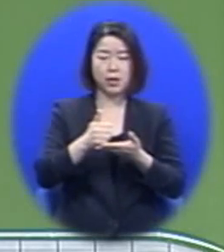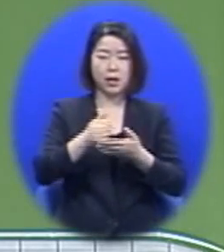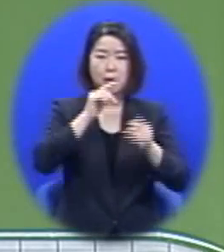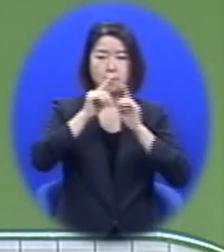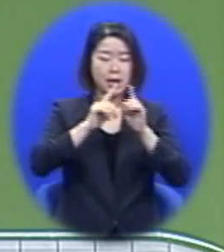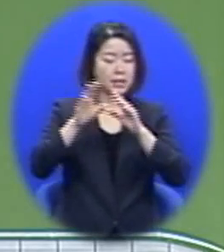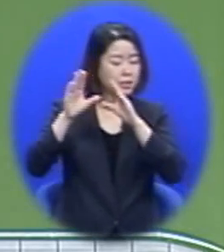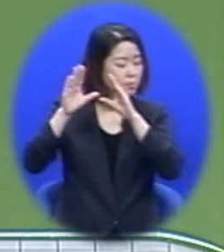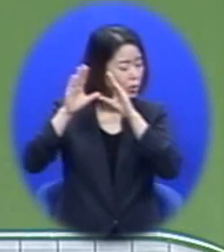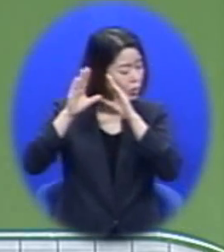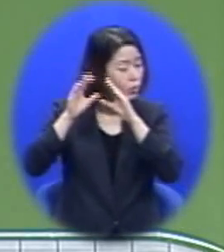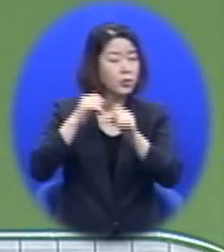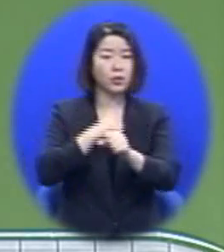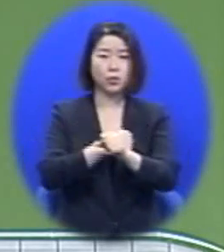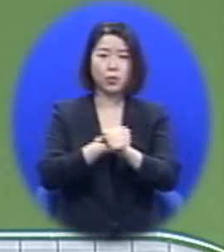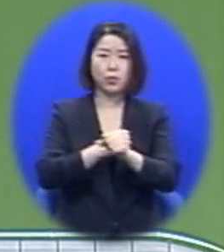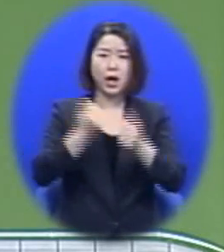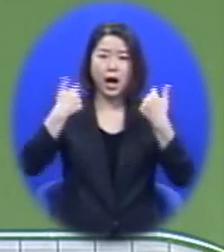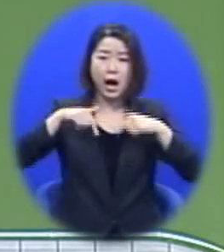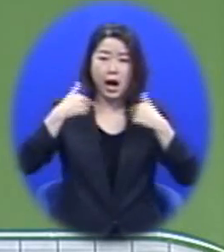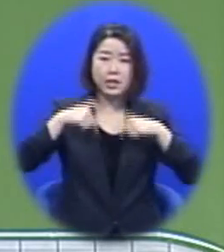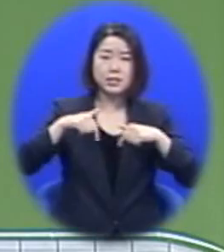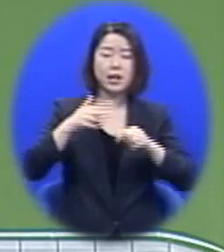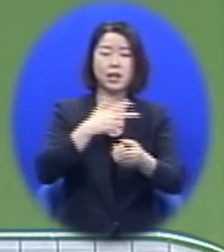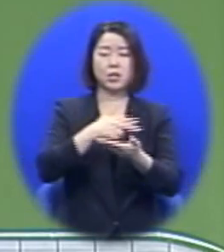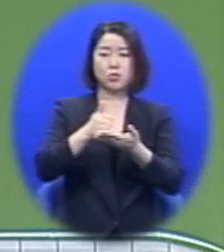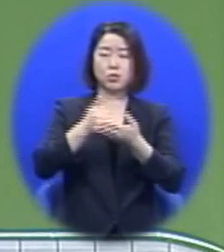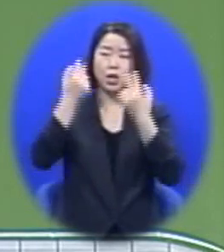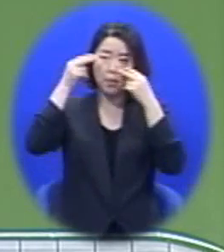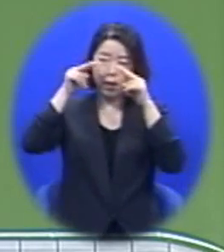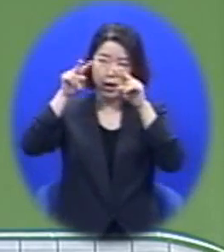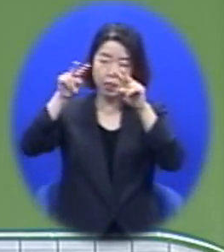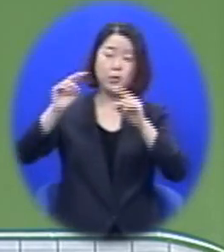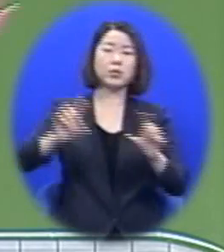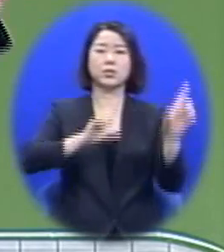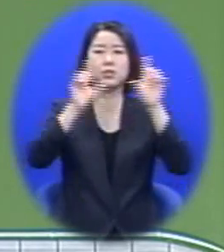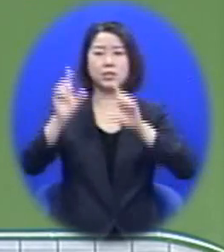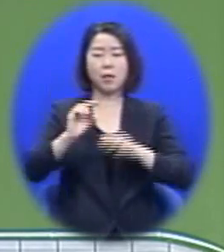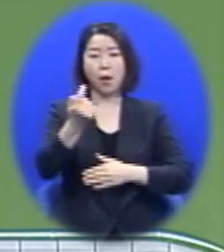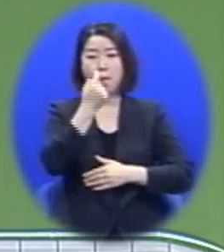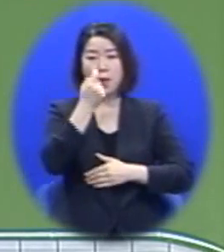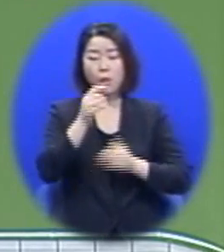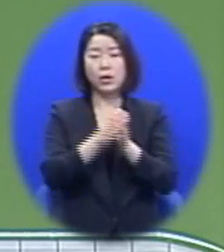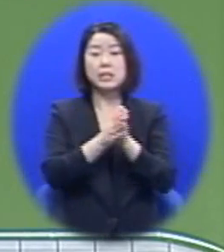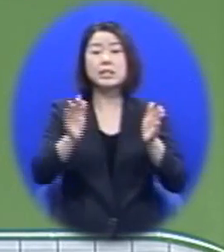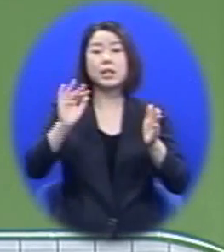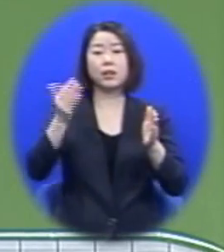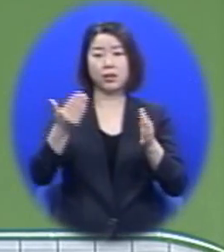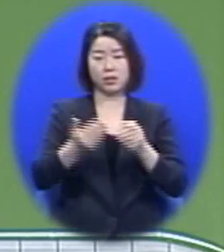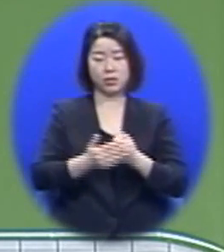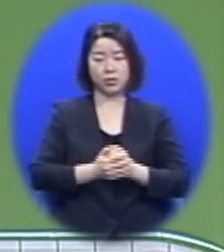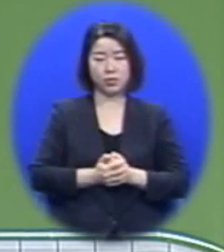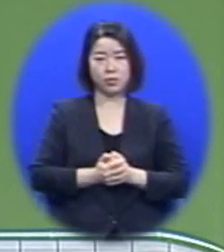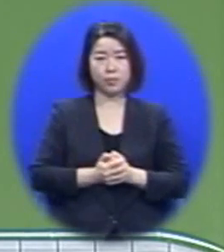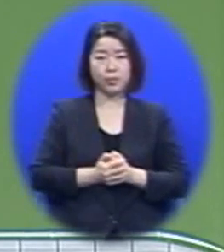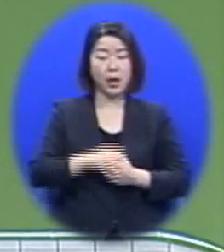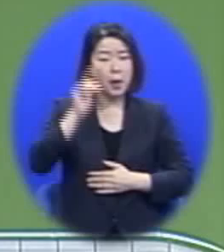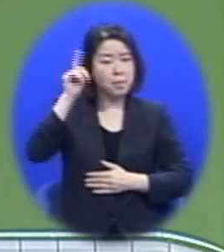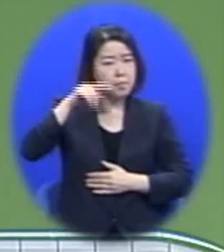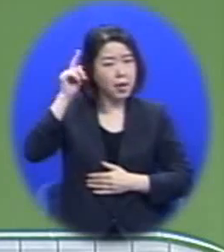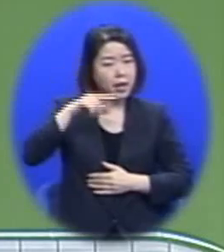말씀에 귀를 기울이고 항상 주님을 바라보는 삶을 배워 시작하십시오.